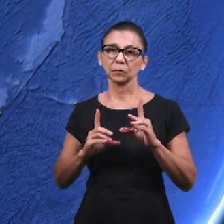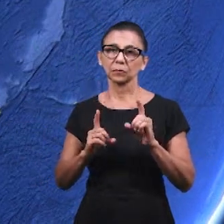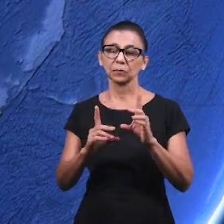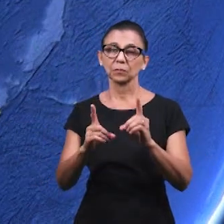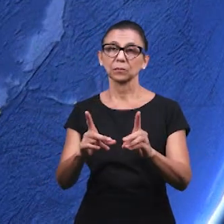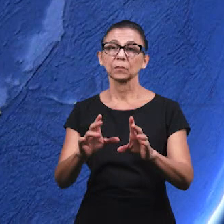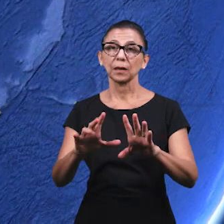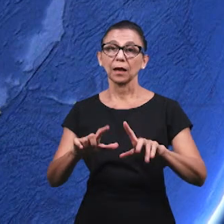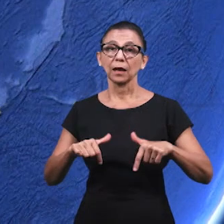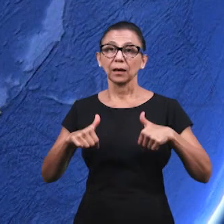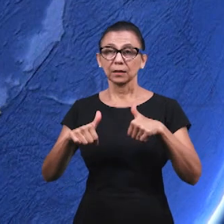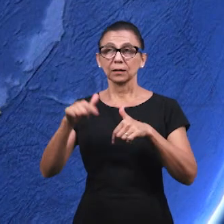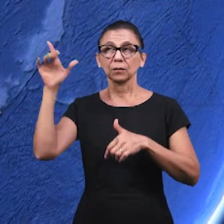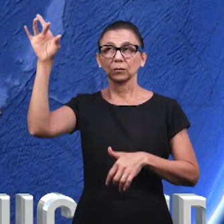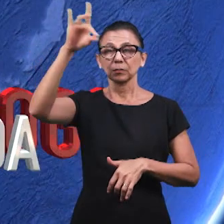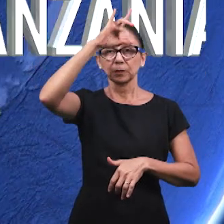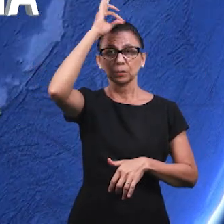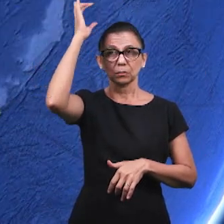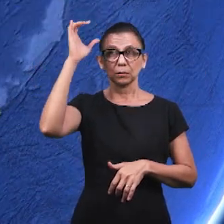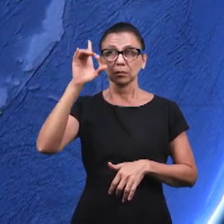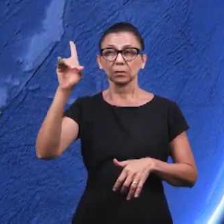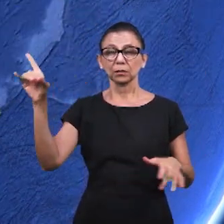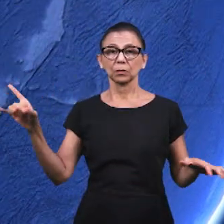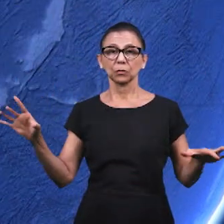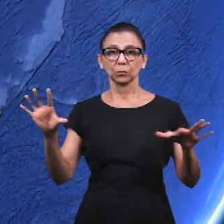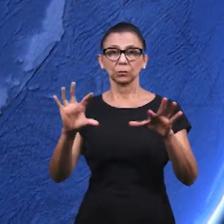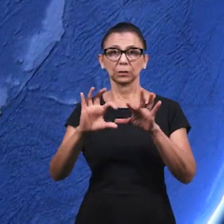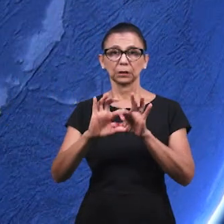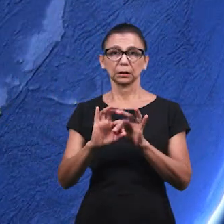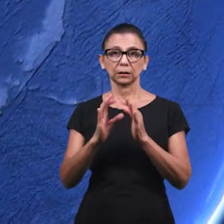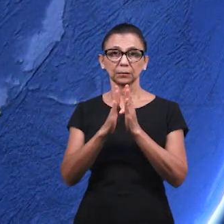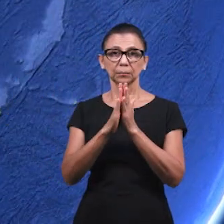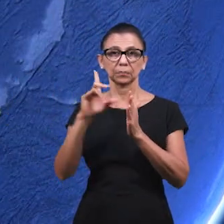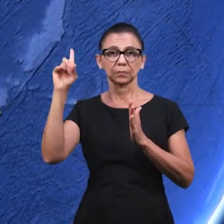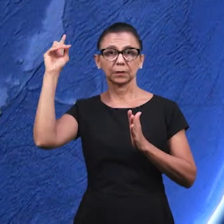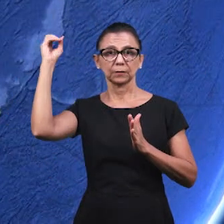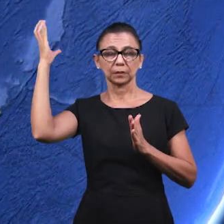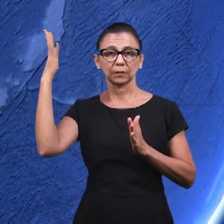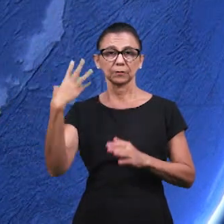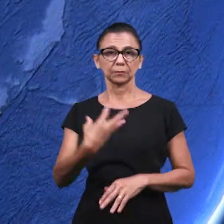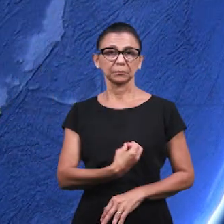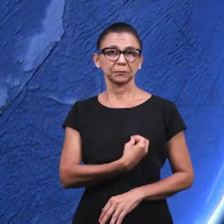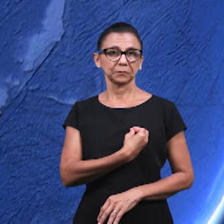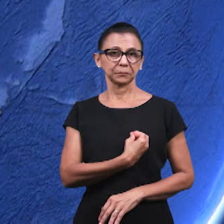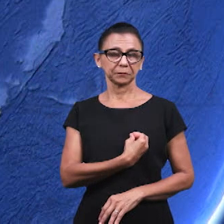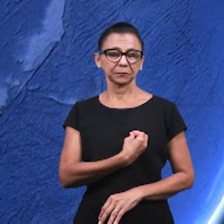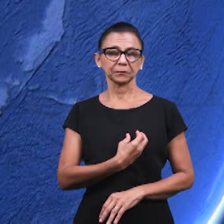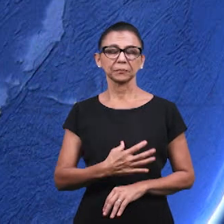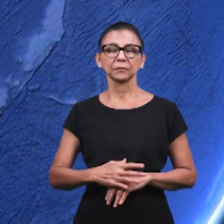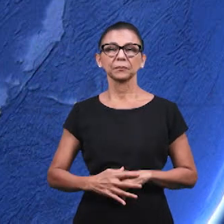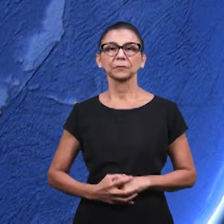doctrine, par la direction du Saint-Esprit de Dieu et unies par la parole vivante.